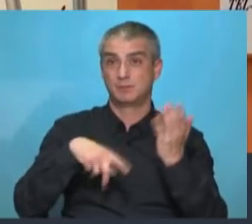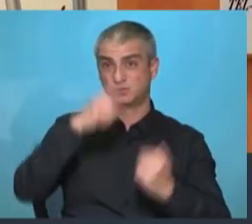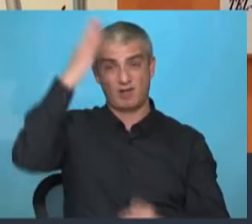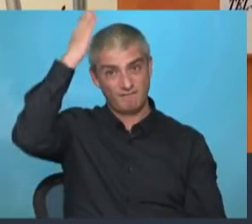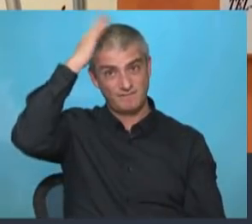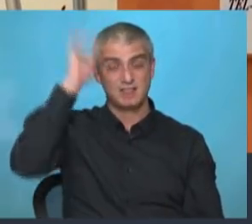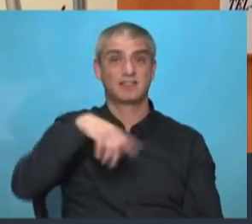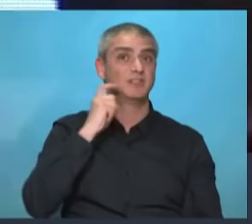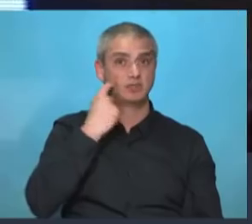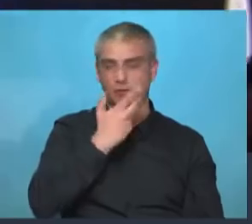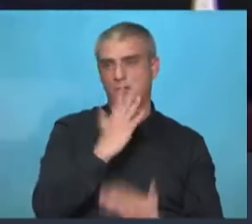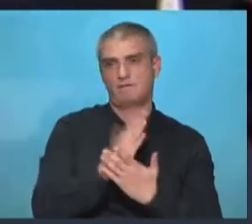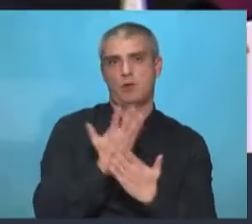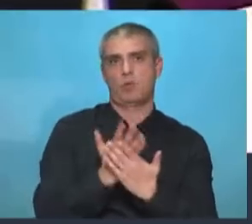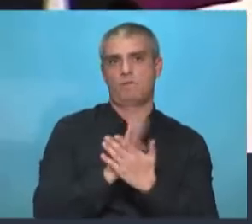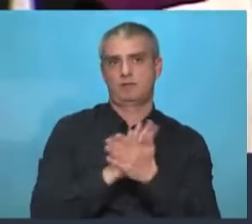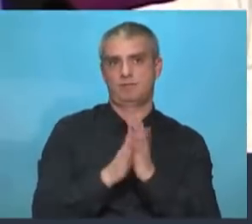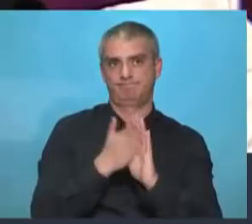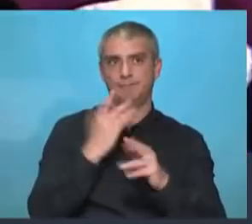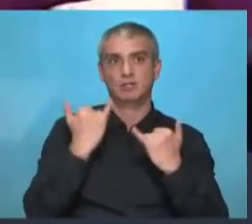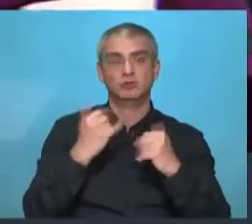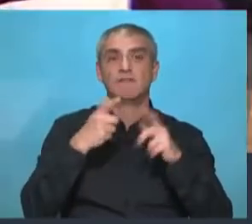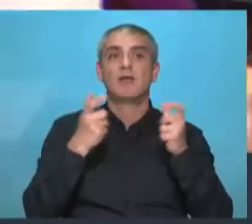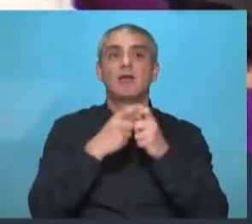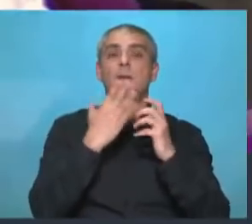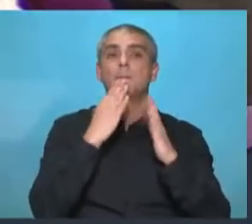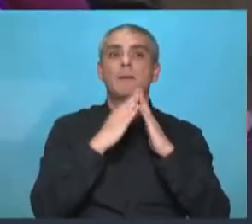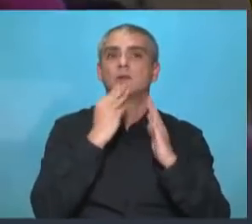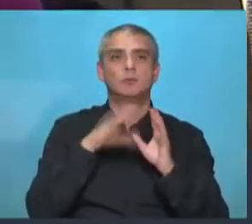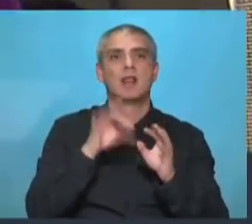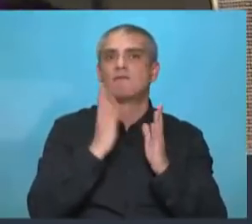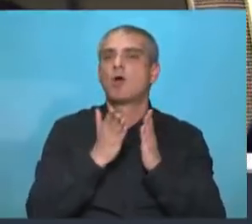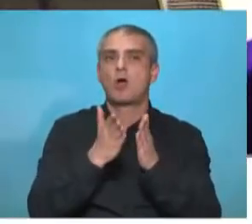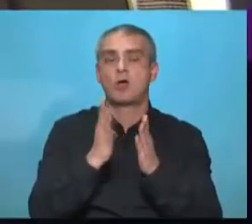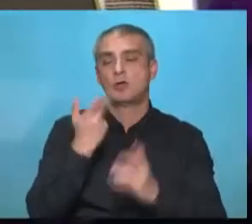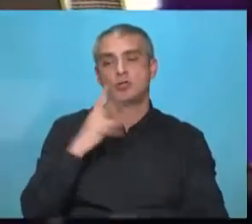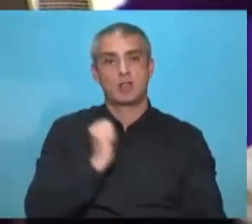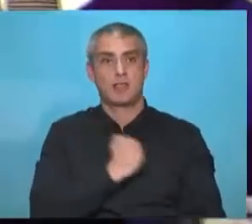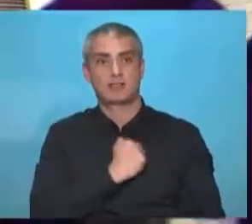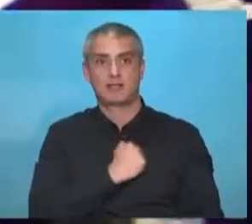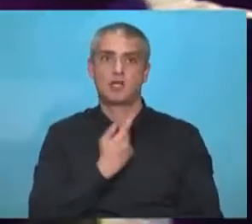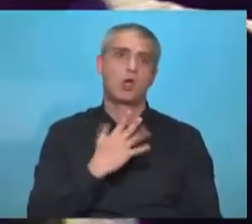היהודי היא כבר עובדה. כעת נותר לחברי הבית היהודי לבחור בדרך, דתית יותר או ישראלית יותר.